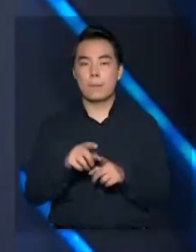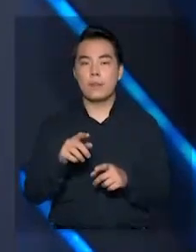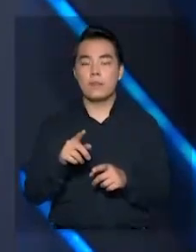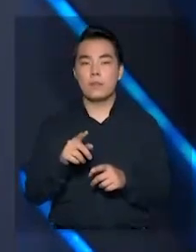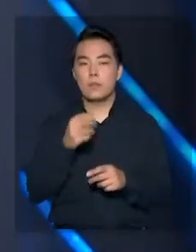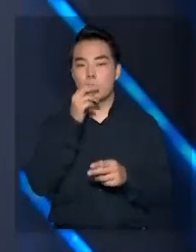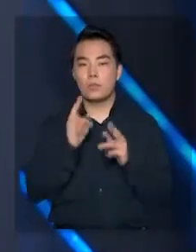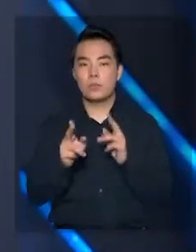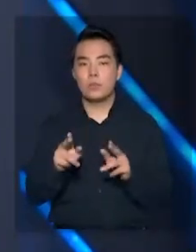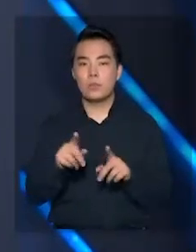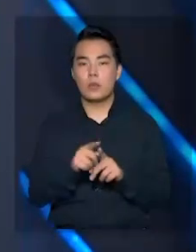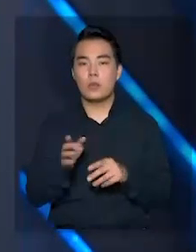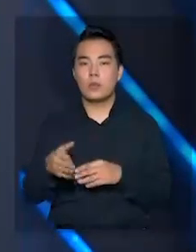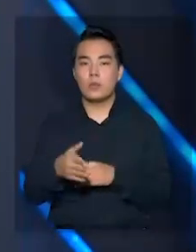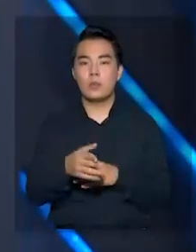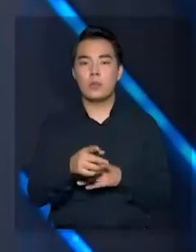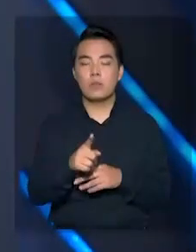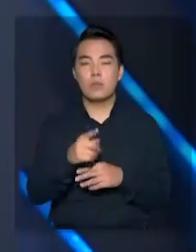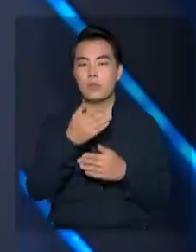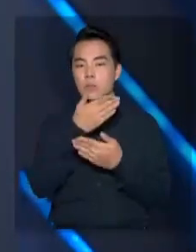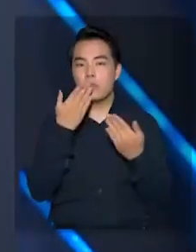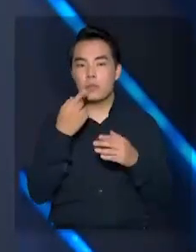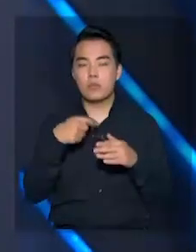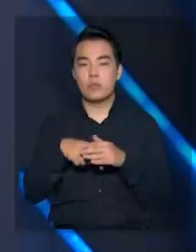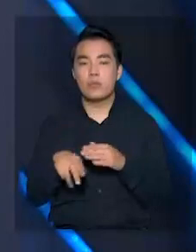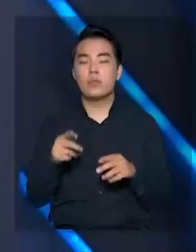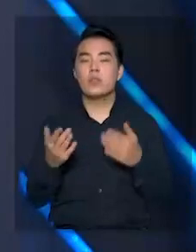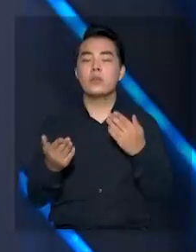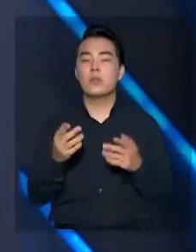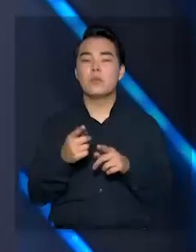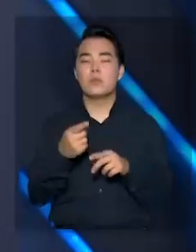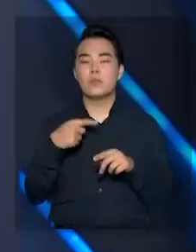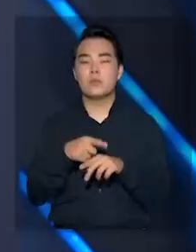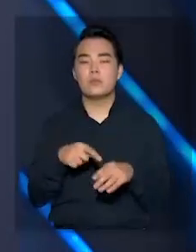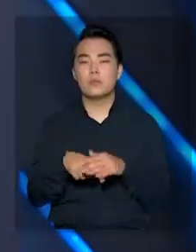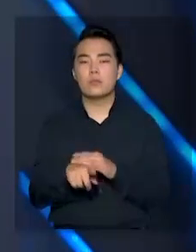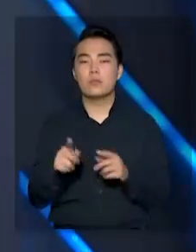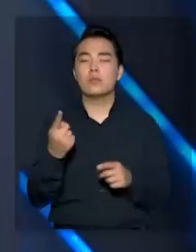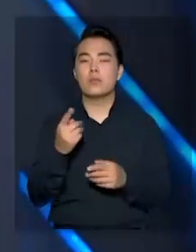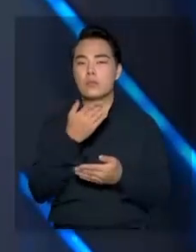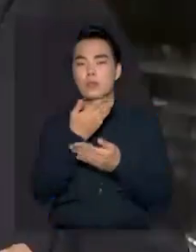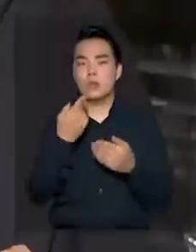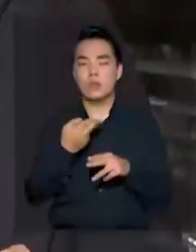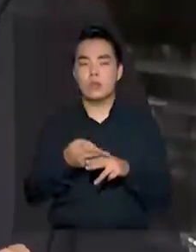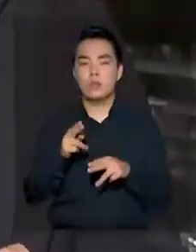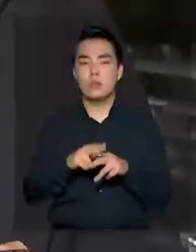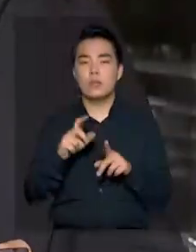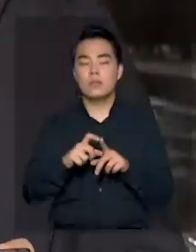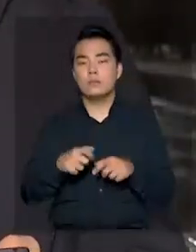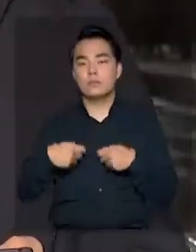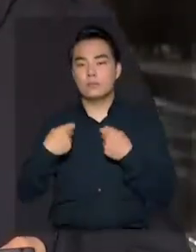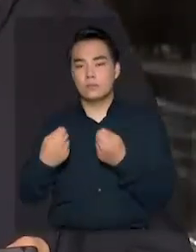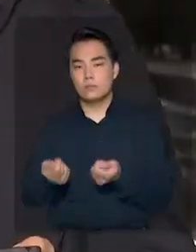асханаларындағы ас мәзірінде балық етінің болмауы. Неге бұлай болған екен? Әріптесім Ануар Карбозов айтып